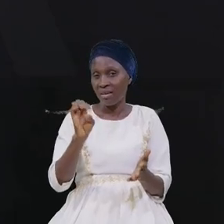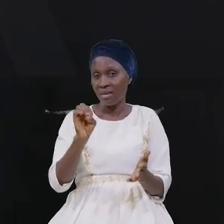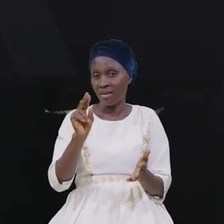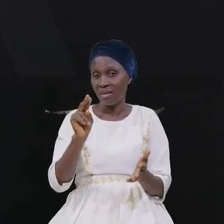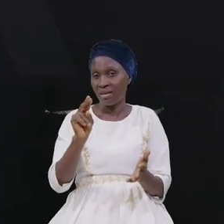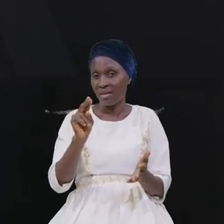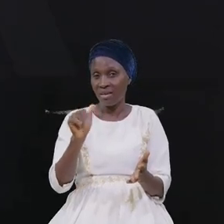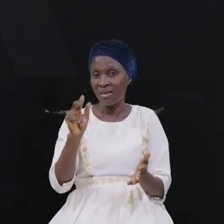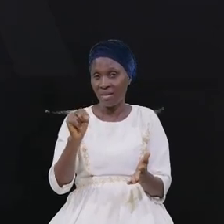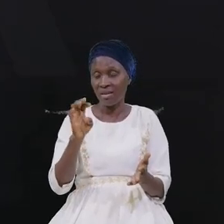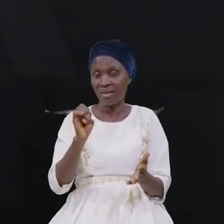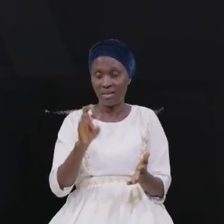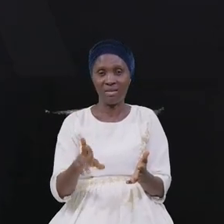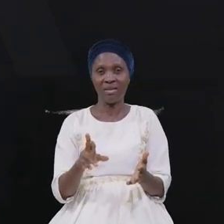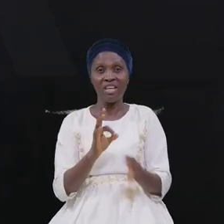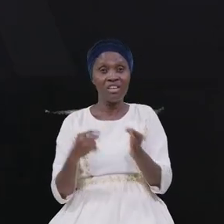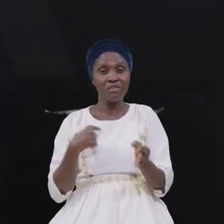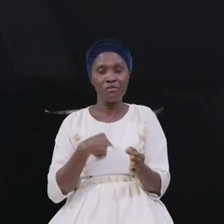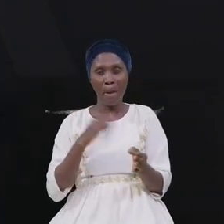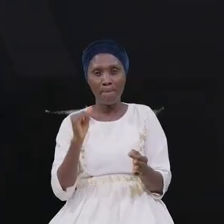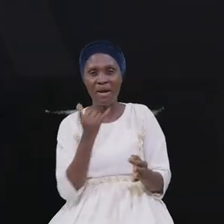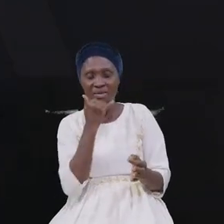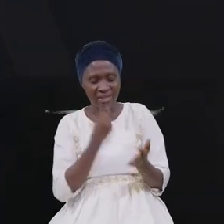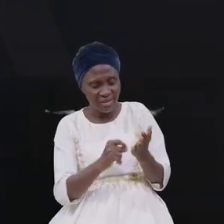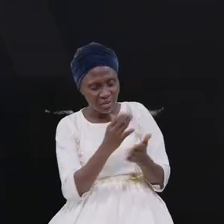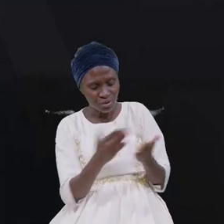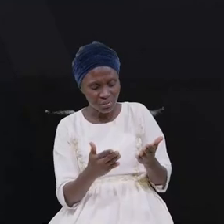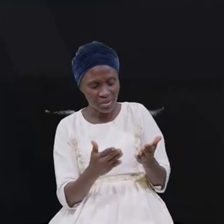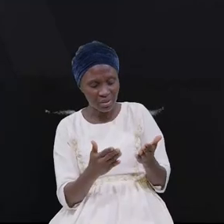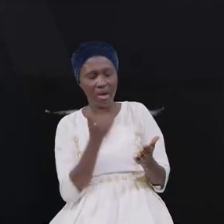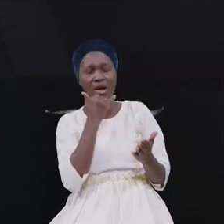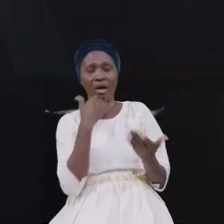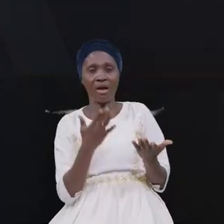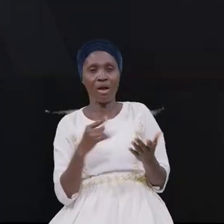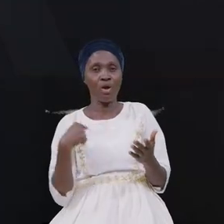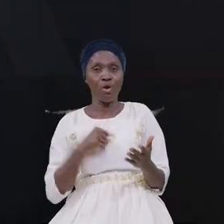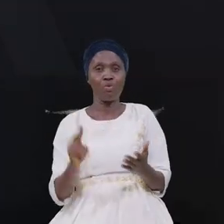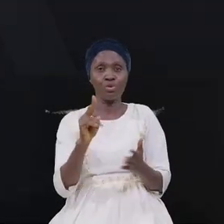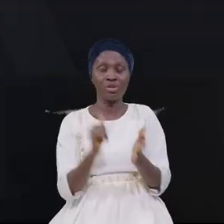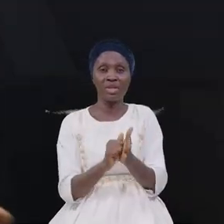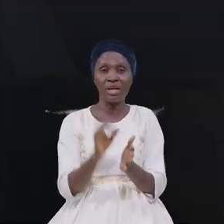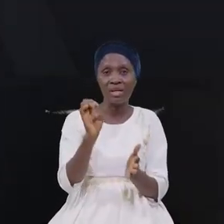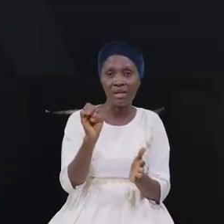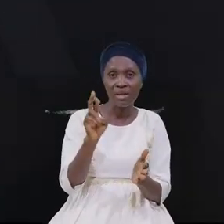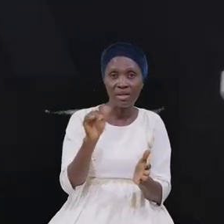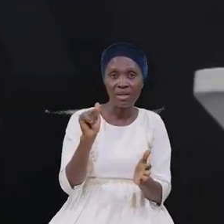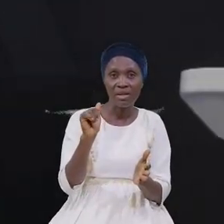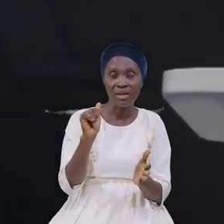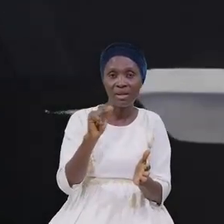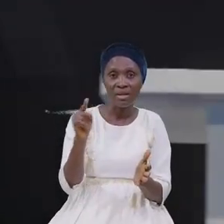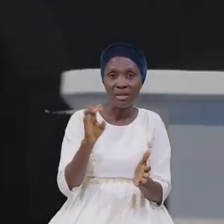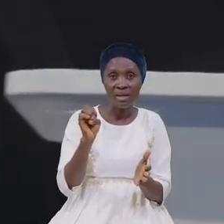un crayon muni d'une gomme. Lorsqu'on écrit mal, on